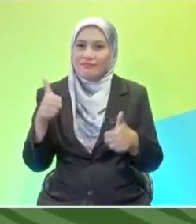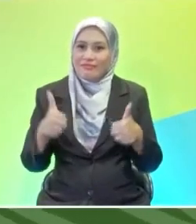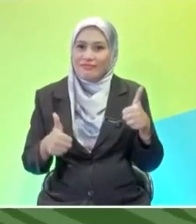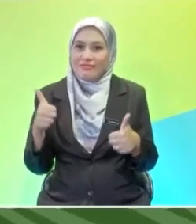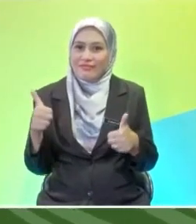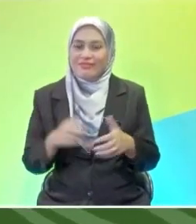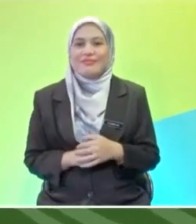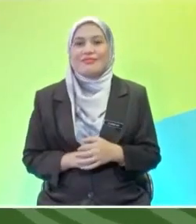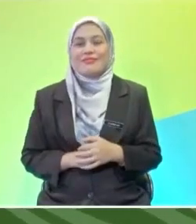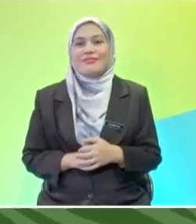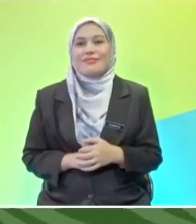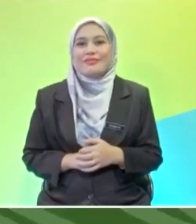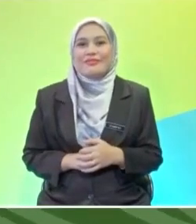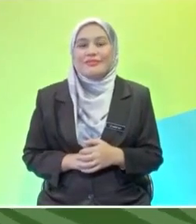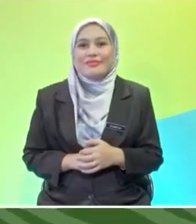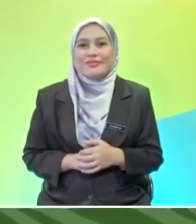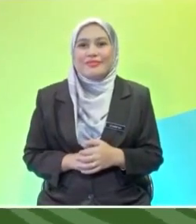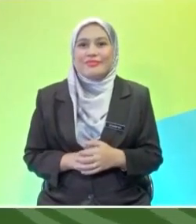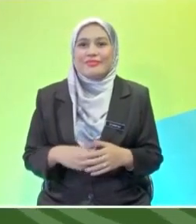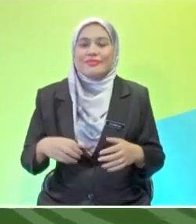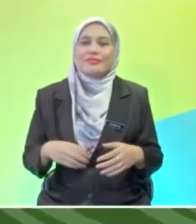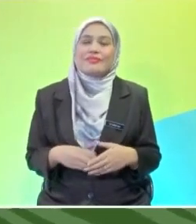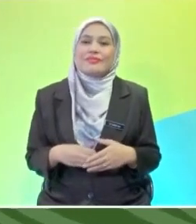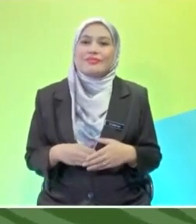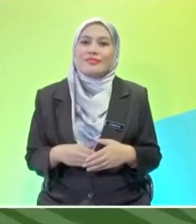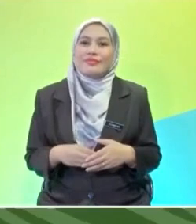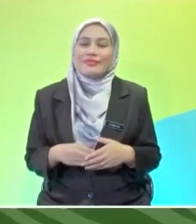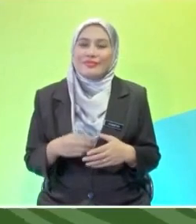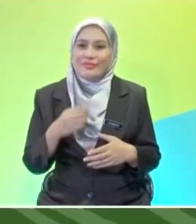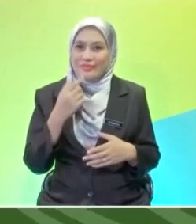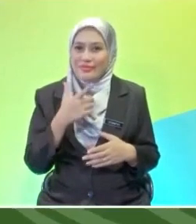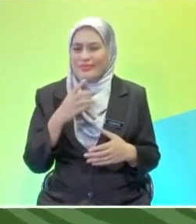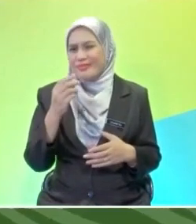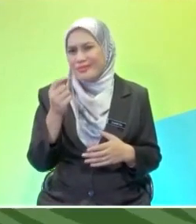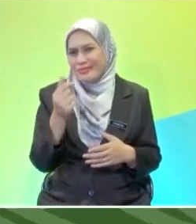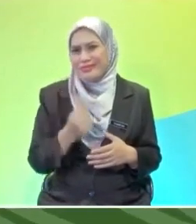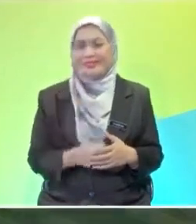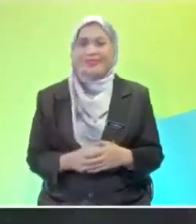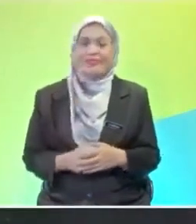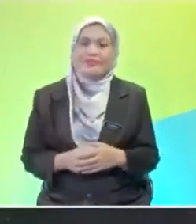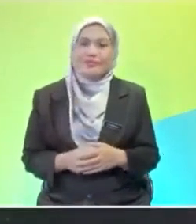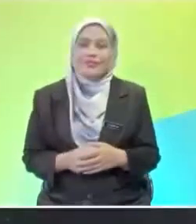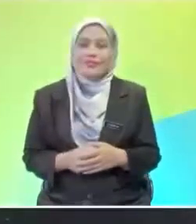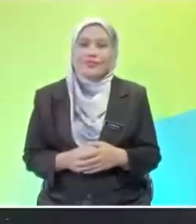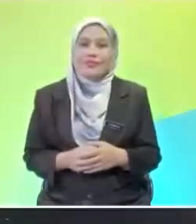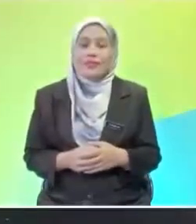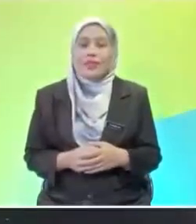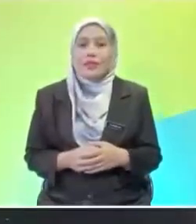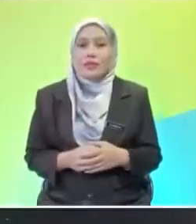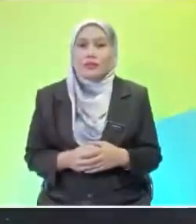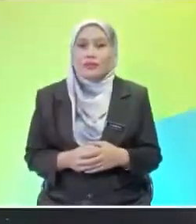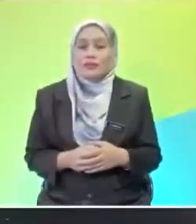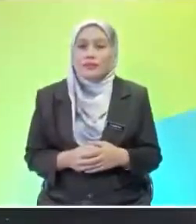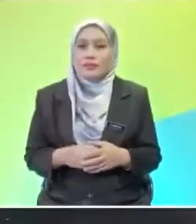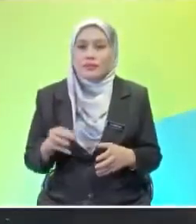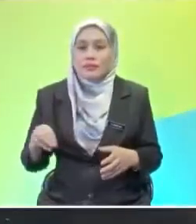Ha, Kak Syafiqah seronok tak nak belajar hari ini? Senyum-senyum sikit. Ceria sikit hari ini. Ceria sikit. Okey. Baiklah